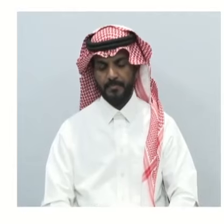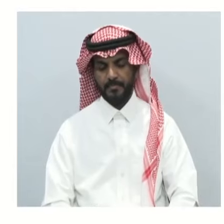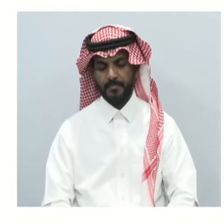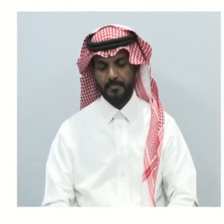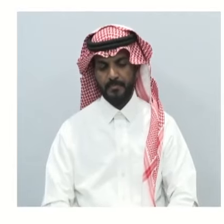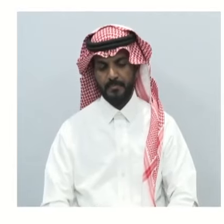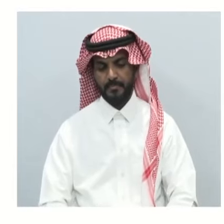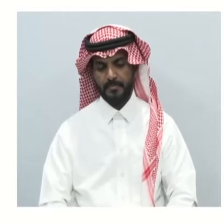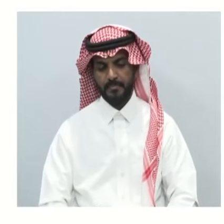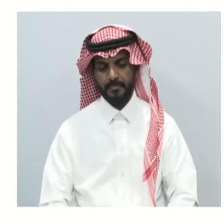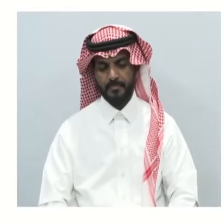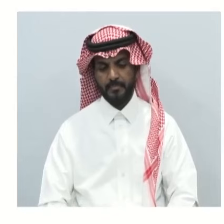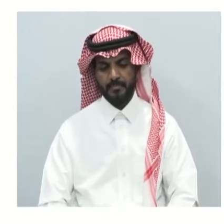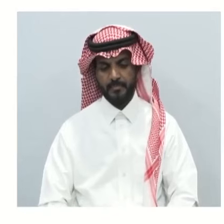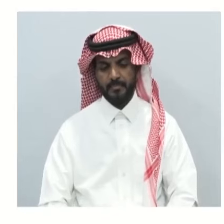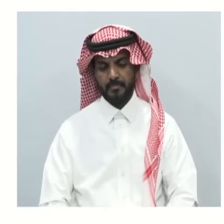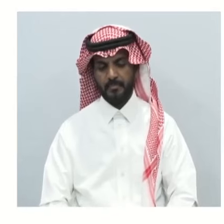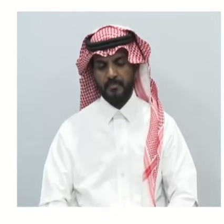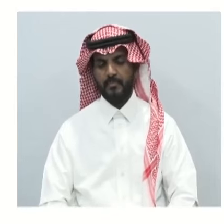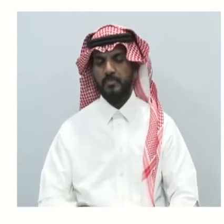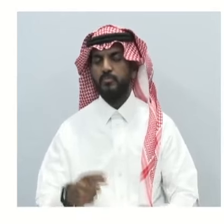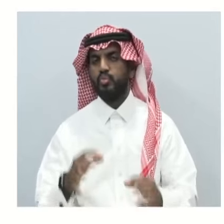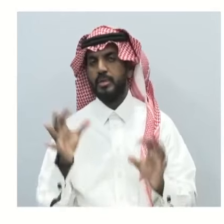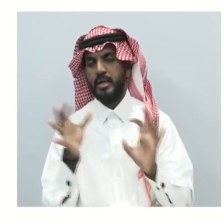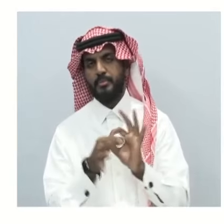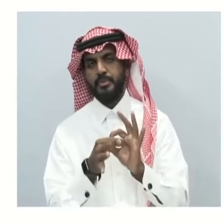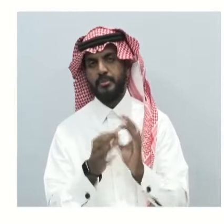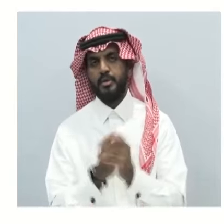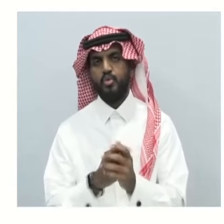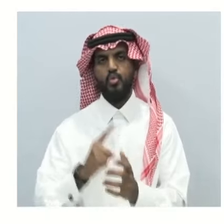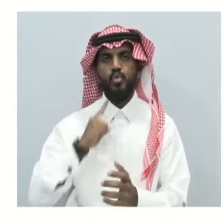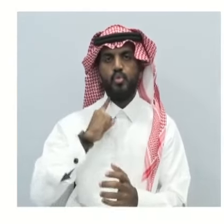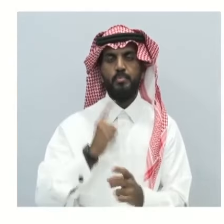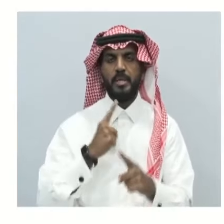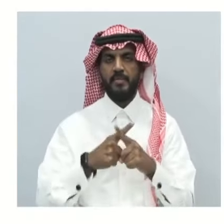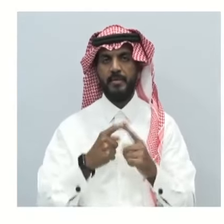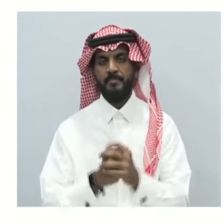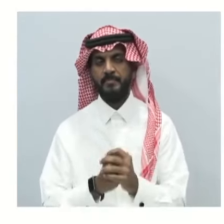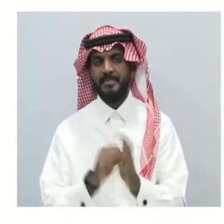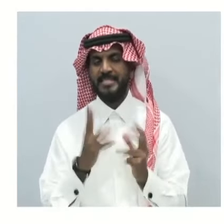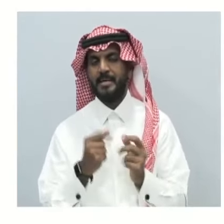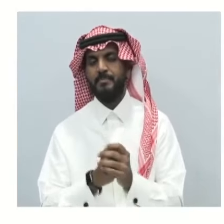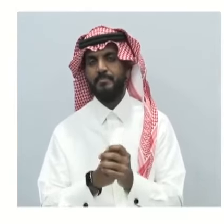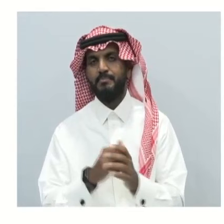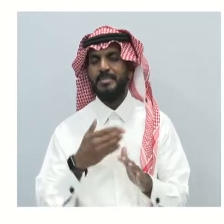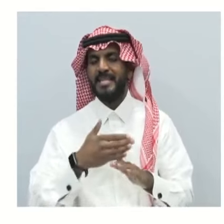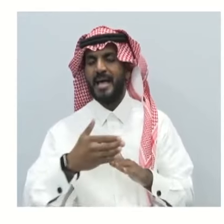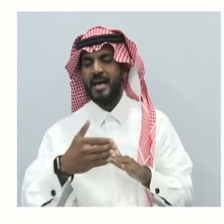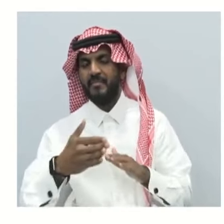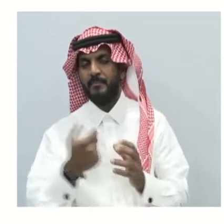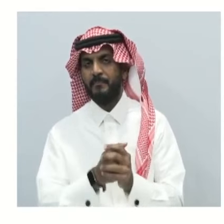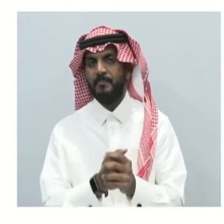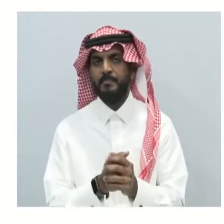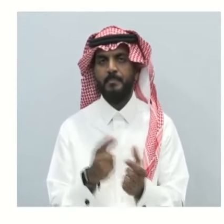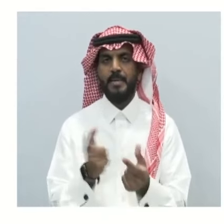بعد ذلك طالبه طالبتي عندما نربط العلوم بالرياضيات في حساب المسافه بين الارض والقمر